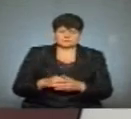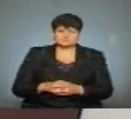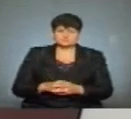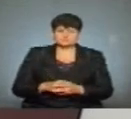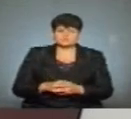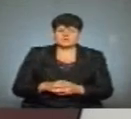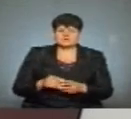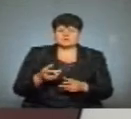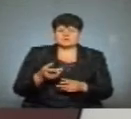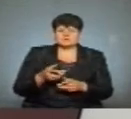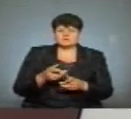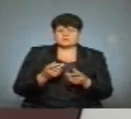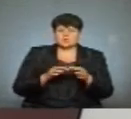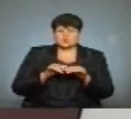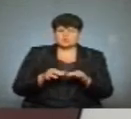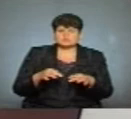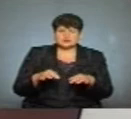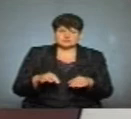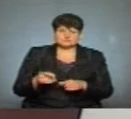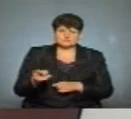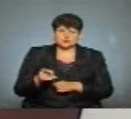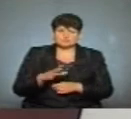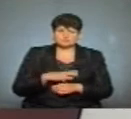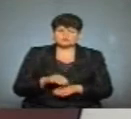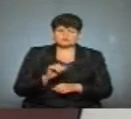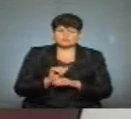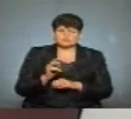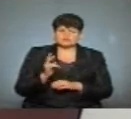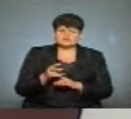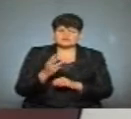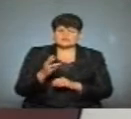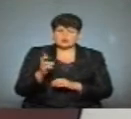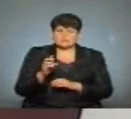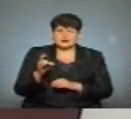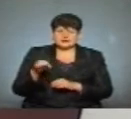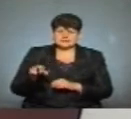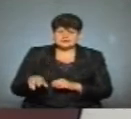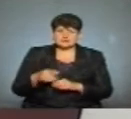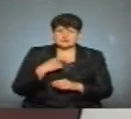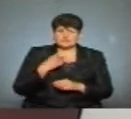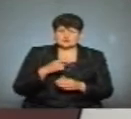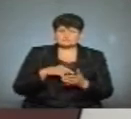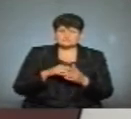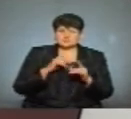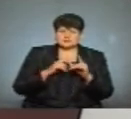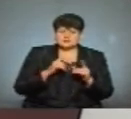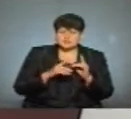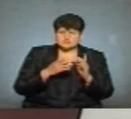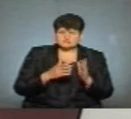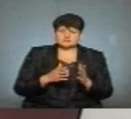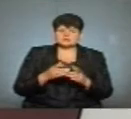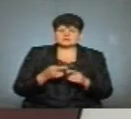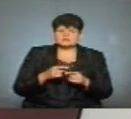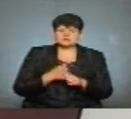Шмигаль. Нагадаю, рух громадського транспорту в Тернополі був призупинений з 23 березня. За словами речниці міськради Мар'яни Зварич,